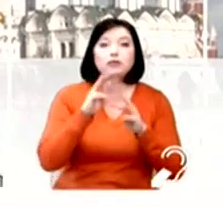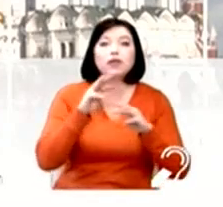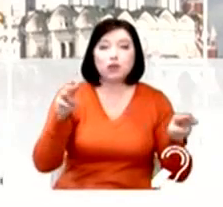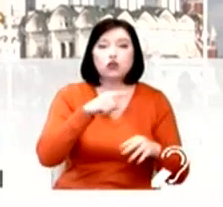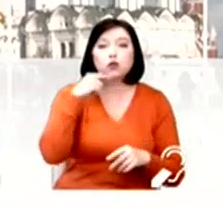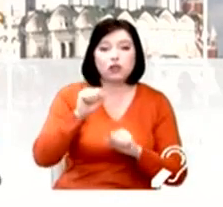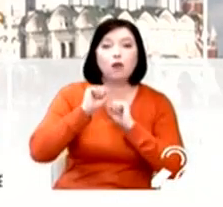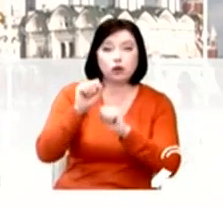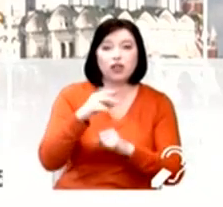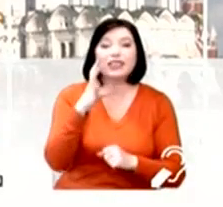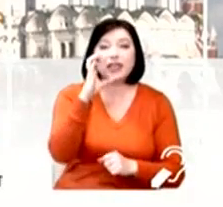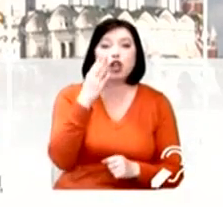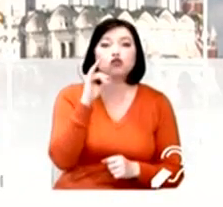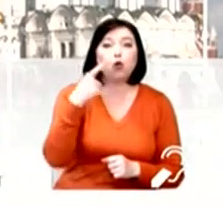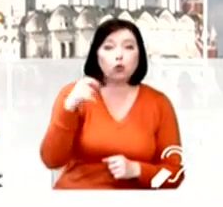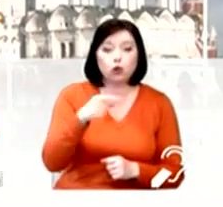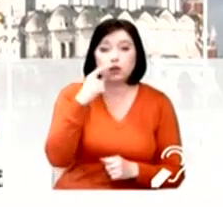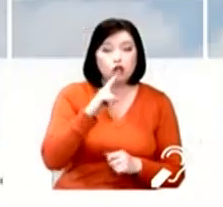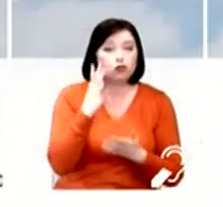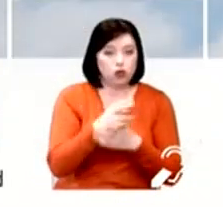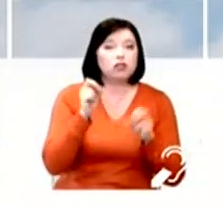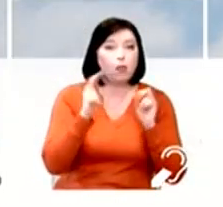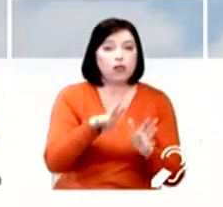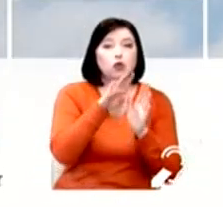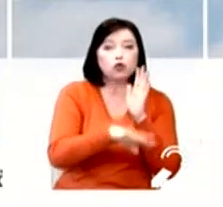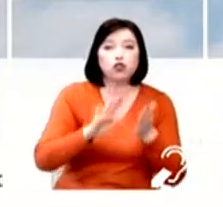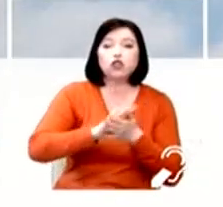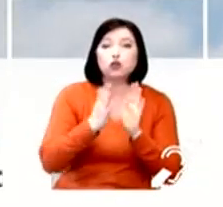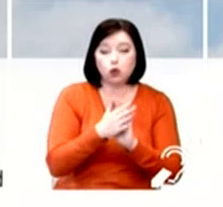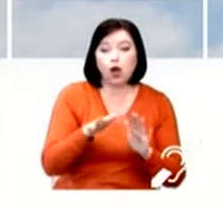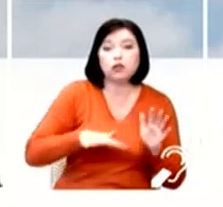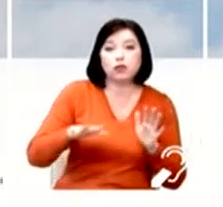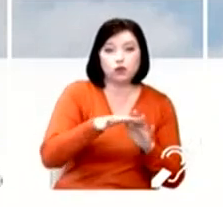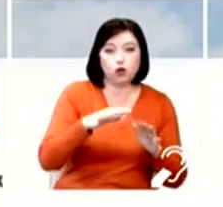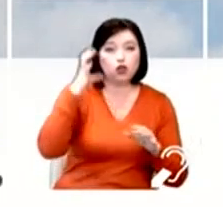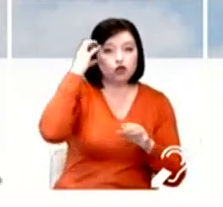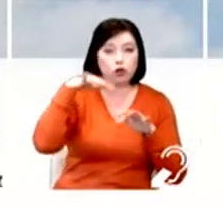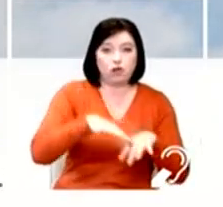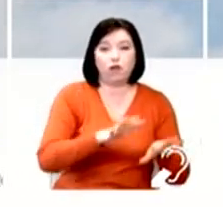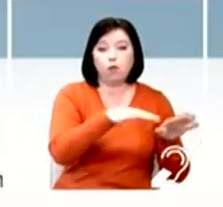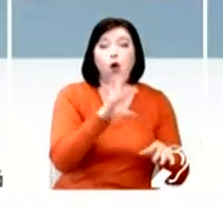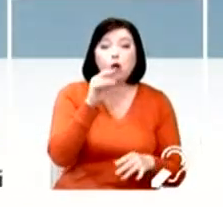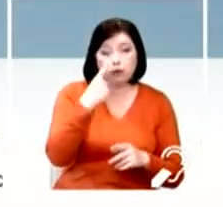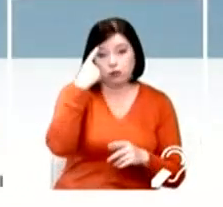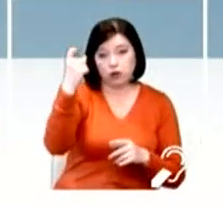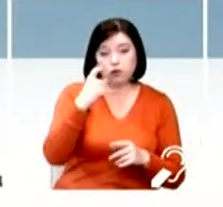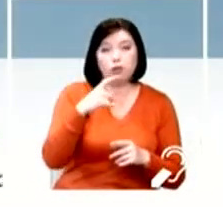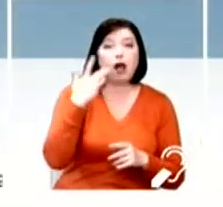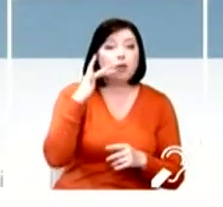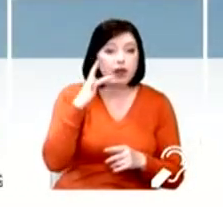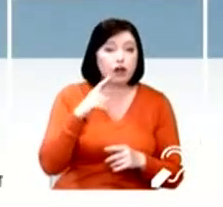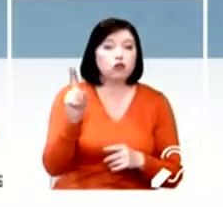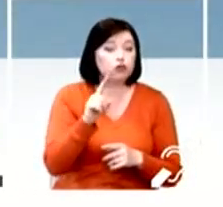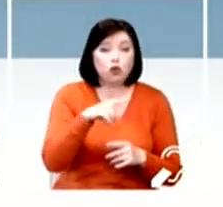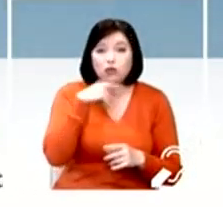Ministrul rus al apărării, Serghei Șoigu, a apreciat că există riscul escaladării tensiunii în zona Mării Negre. El i-a spus omologului american că Rusia nu